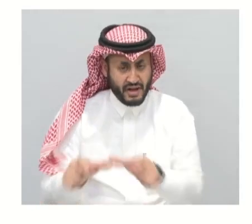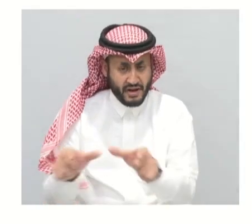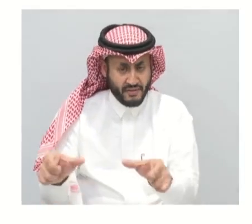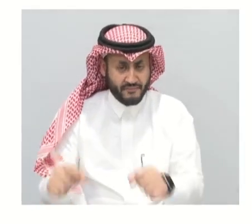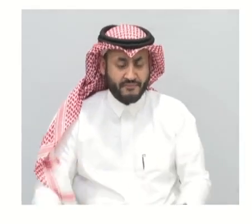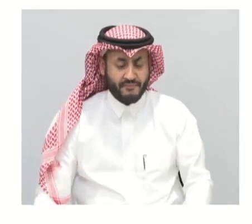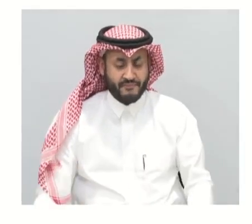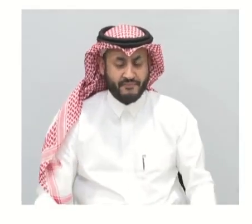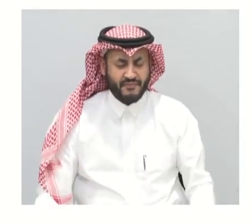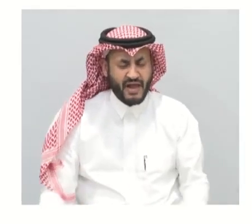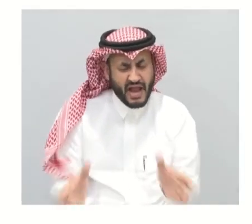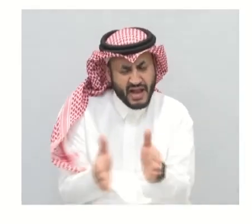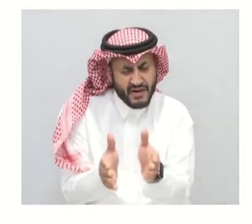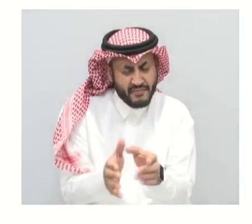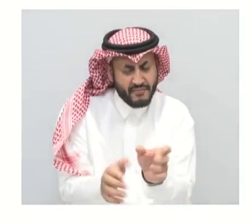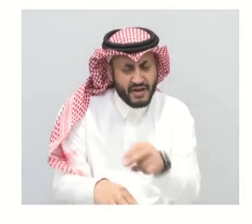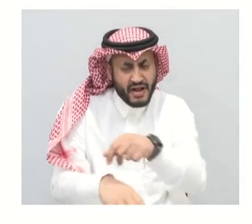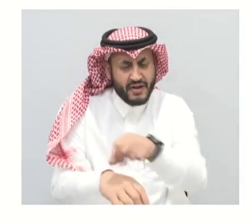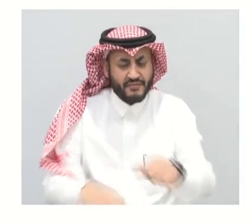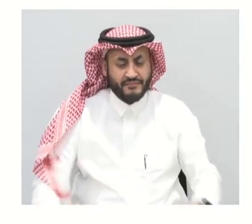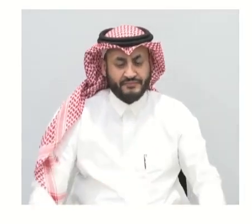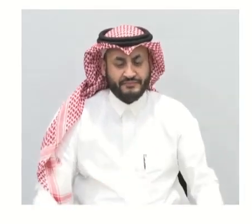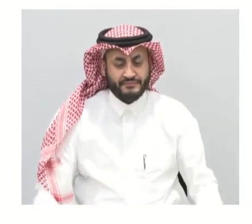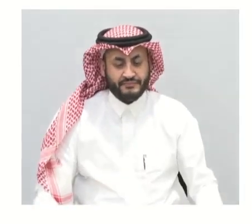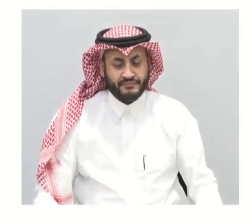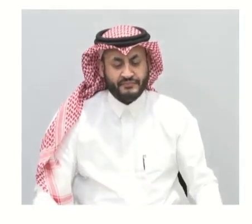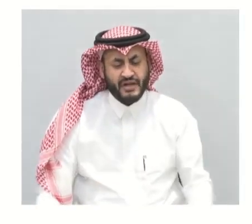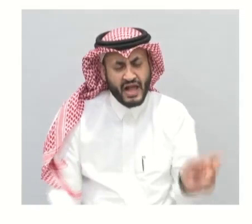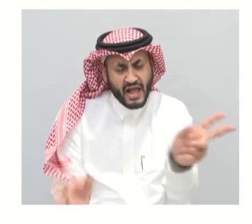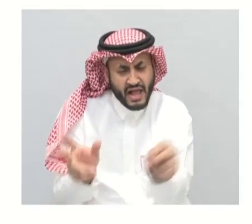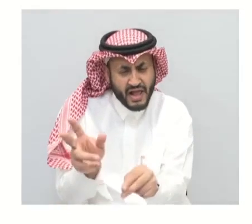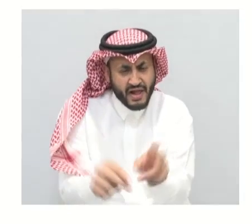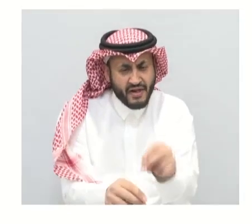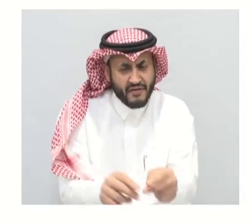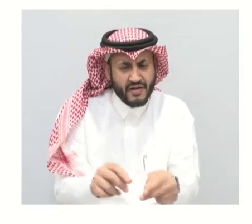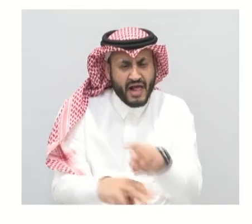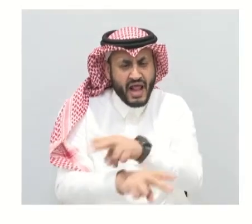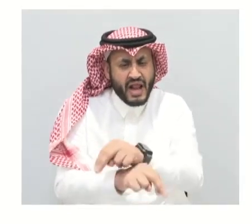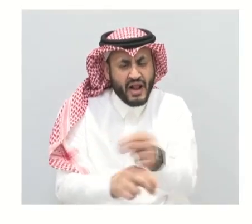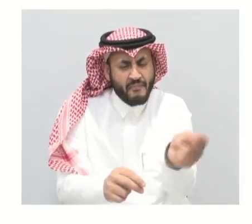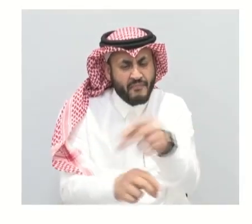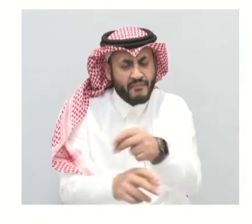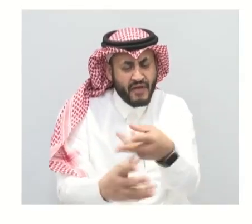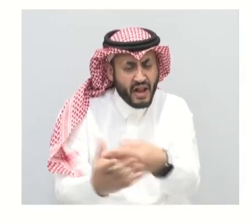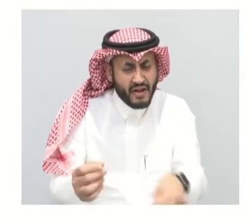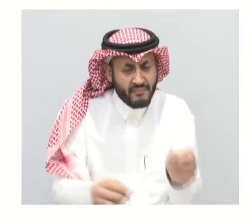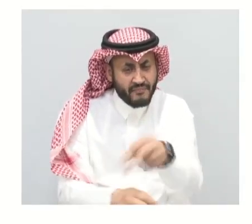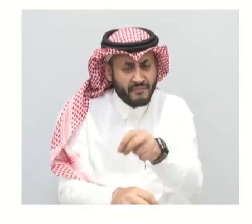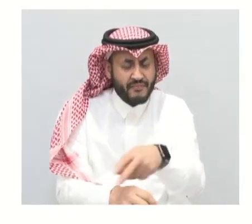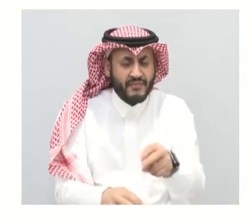جزء من التربه تكون او تكون من المواد العضويه